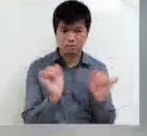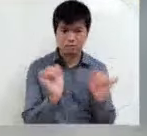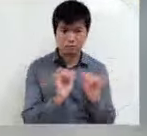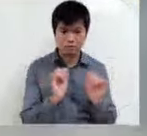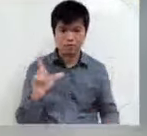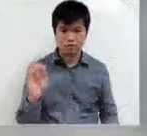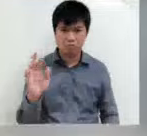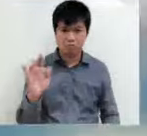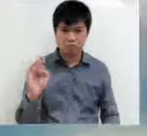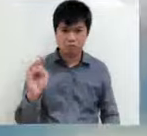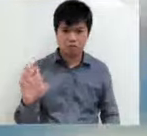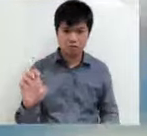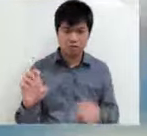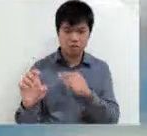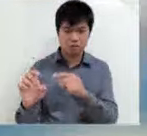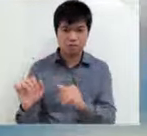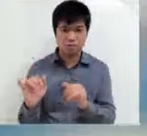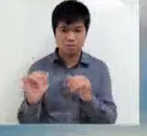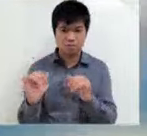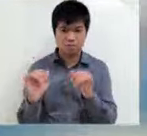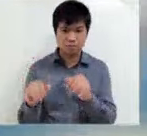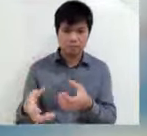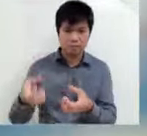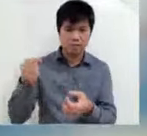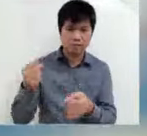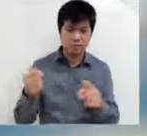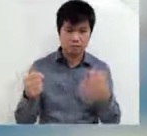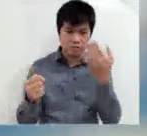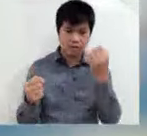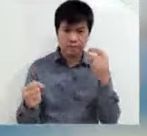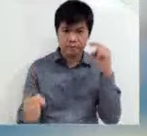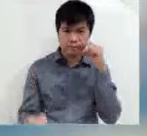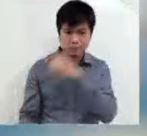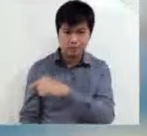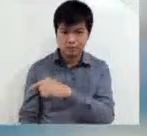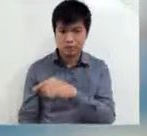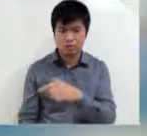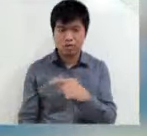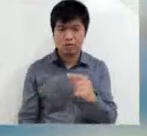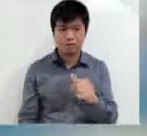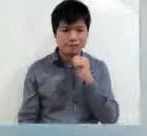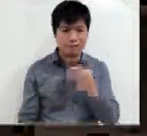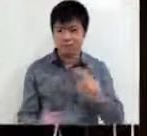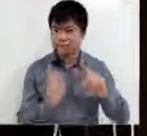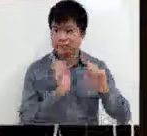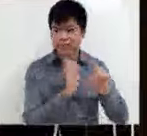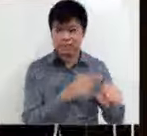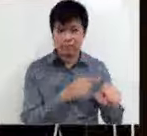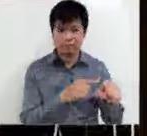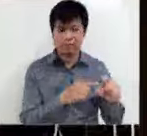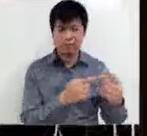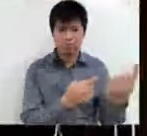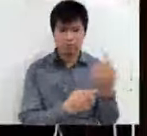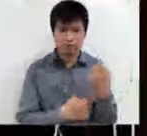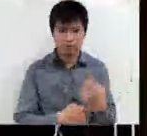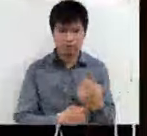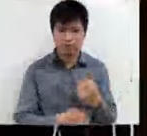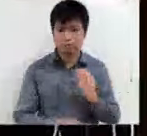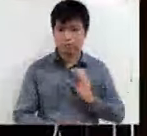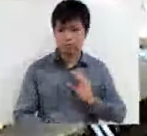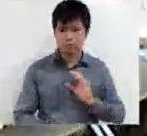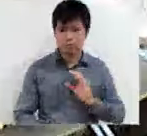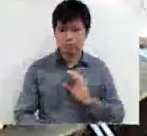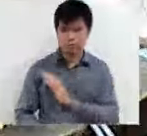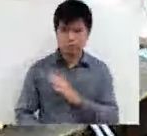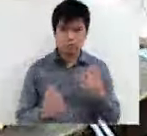pina-cite in contempt dahil sa umano'y pagsisinungaling at hindi pagsagot sa tanong ng mga mambabatas. Sinisilip ngayon ng mga kongresista